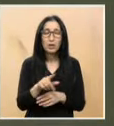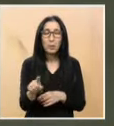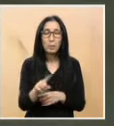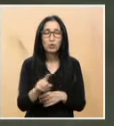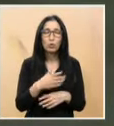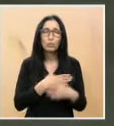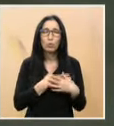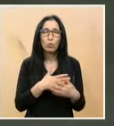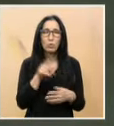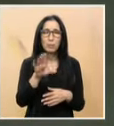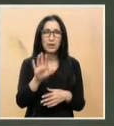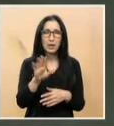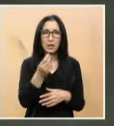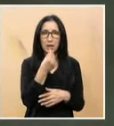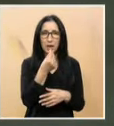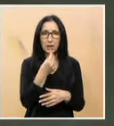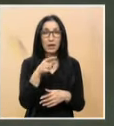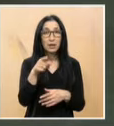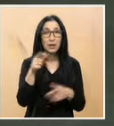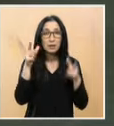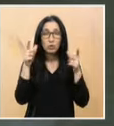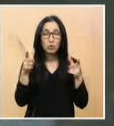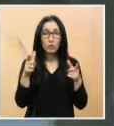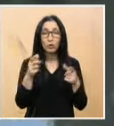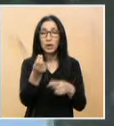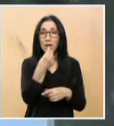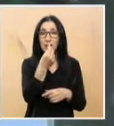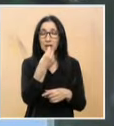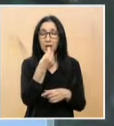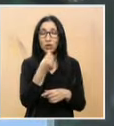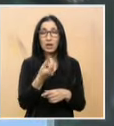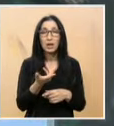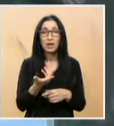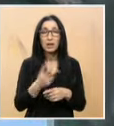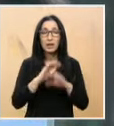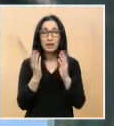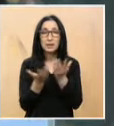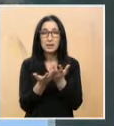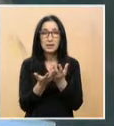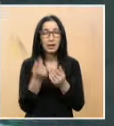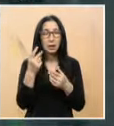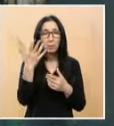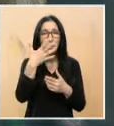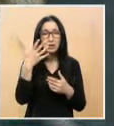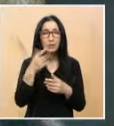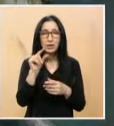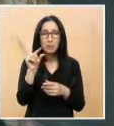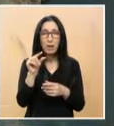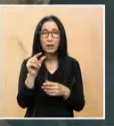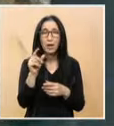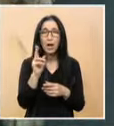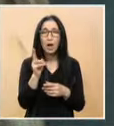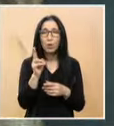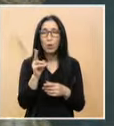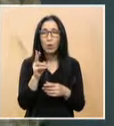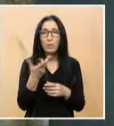домашната мишка е много любима нейна храна. Тези животни изяждат храната си цяла. Представете си тази